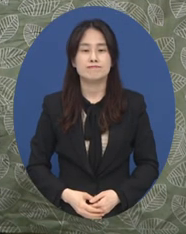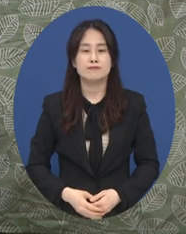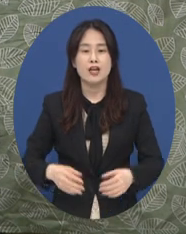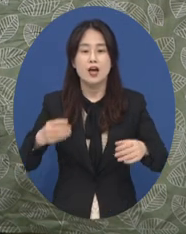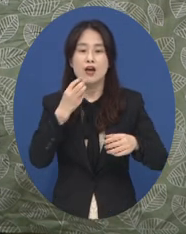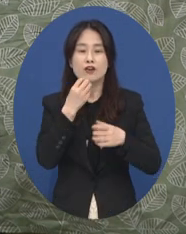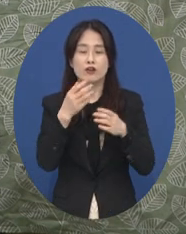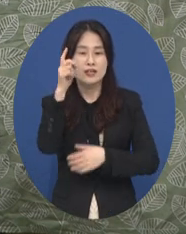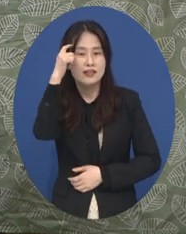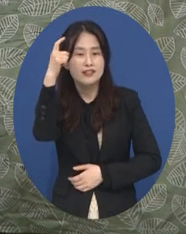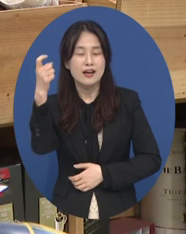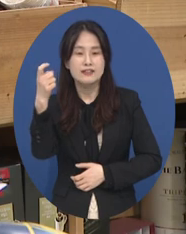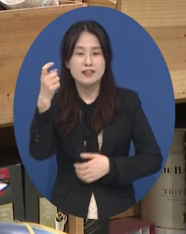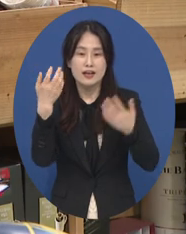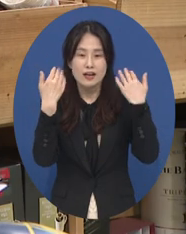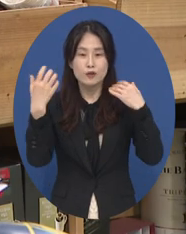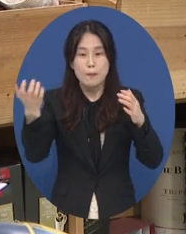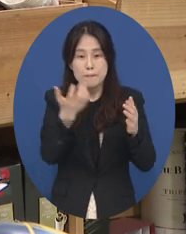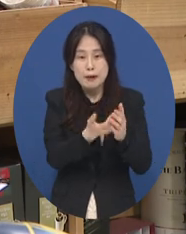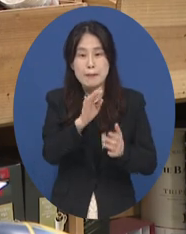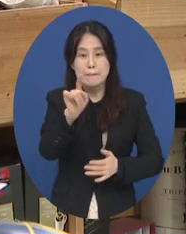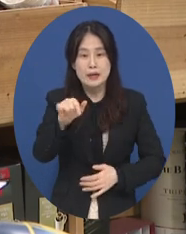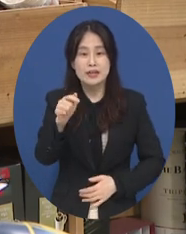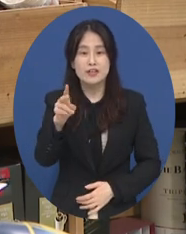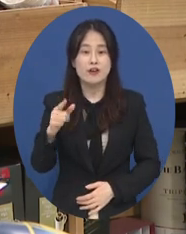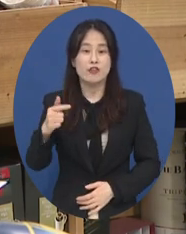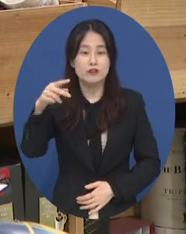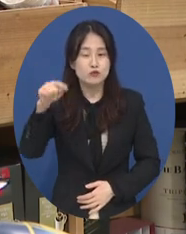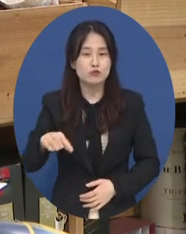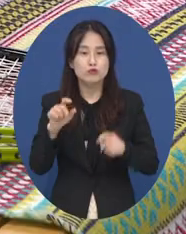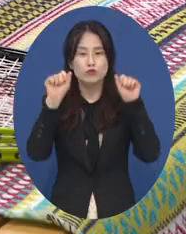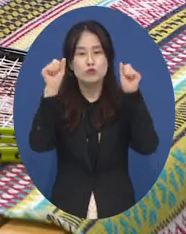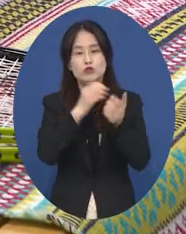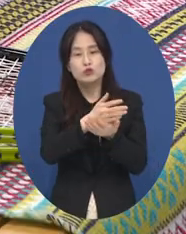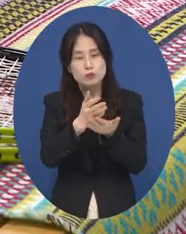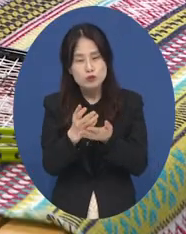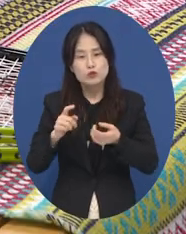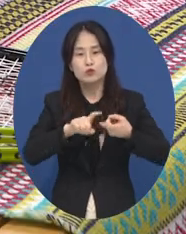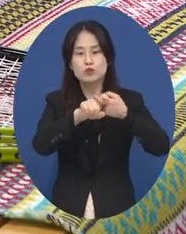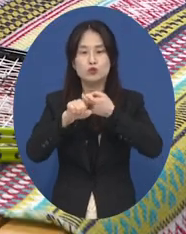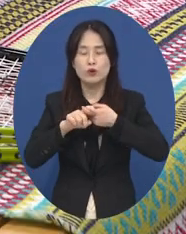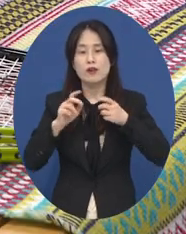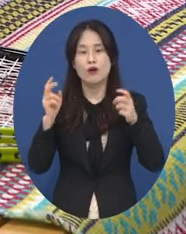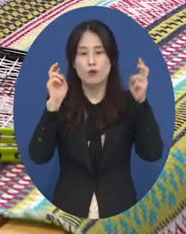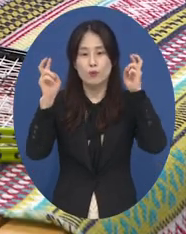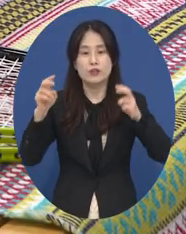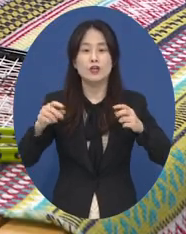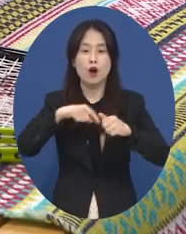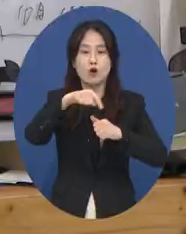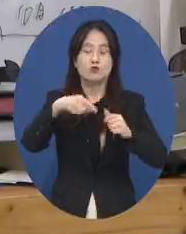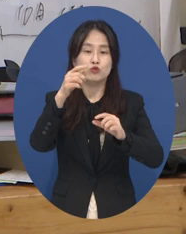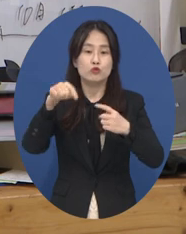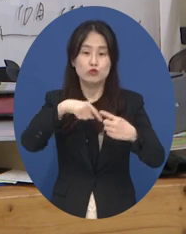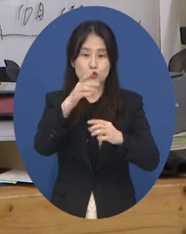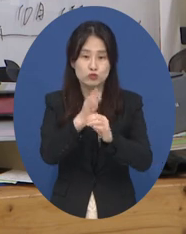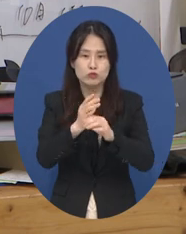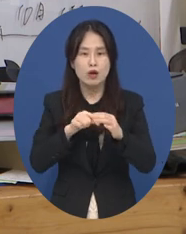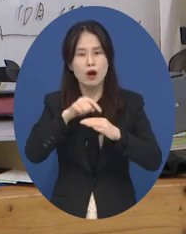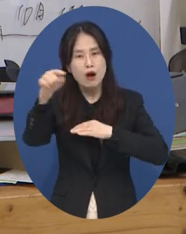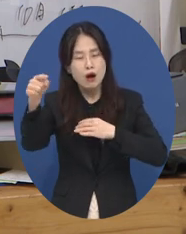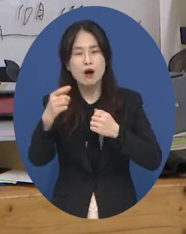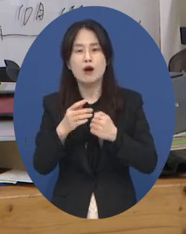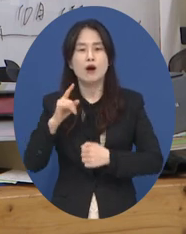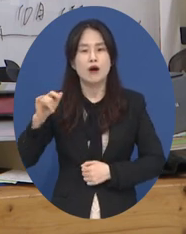경기 상상 캠퍼스에 입주한 백현수 씨. 스포츠 교육 관련 스타트업을 운영하고 있는데 코로나19 탓에 야외 활동이